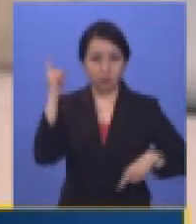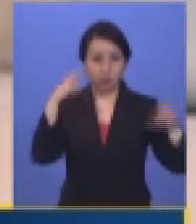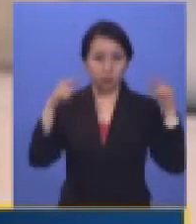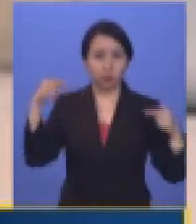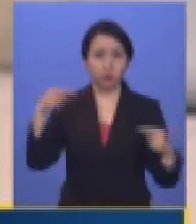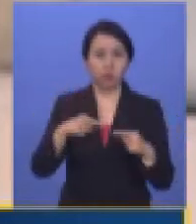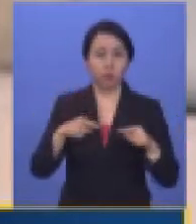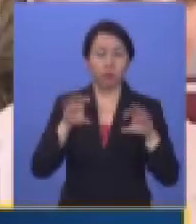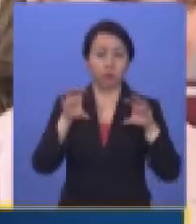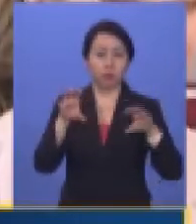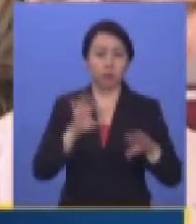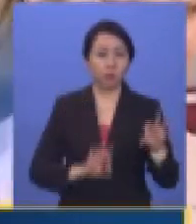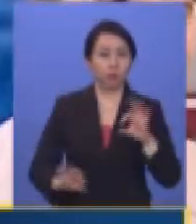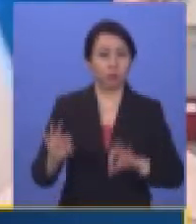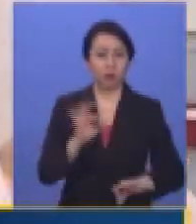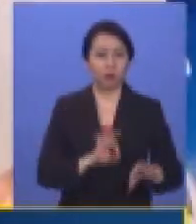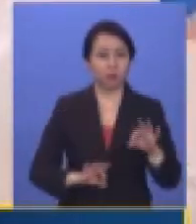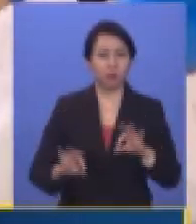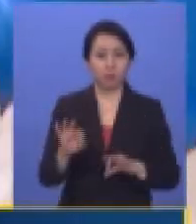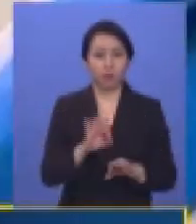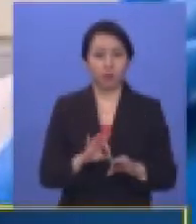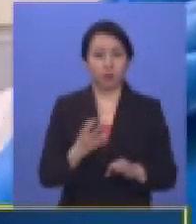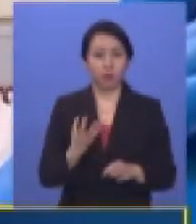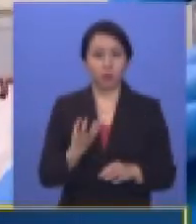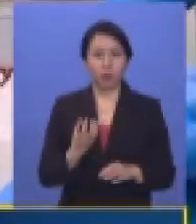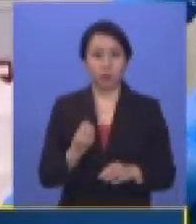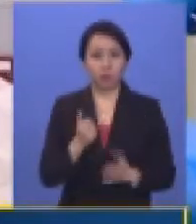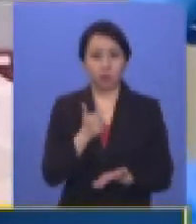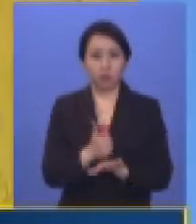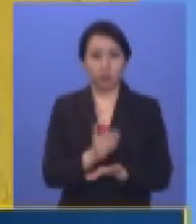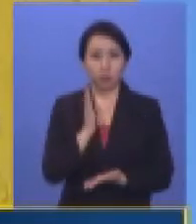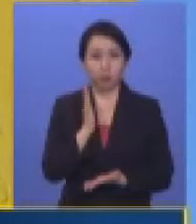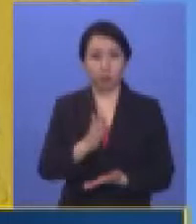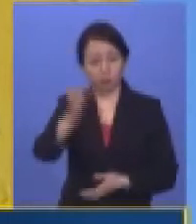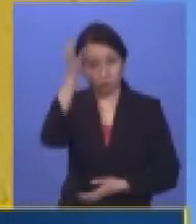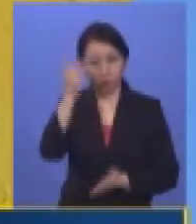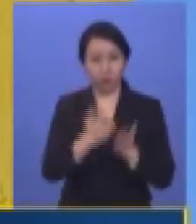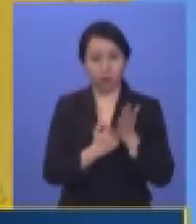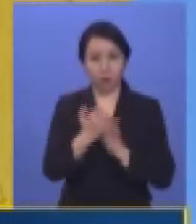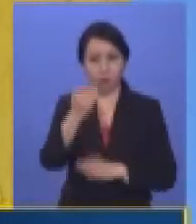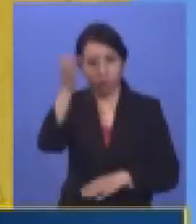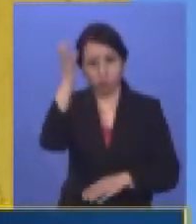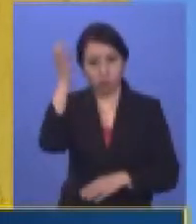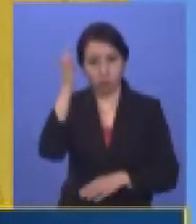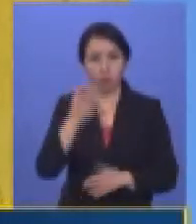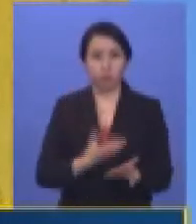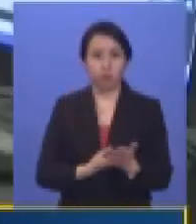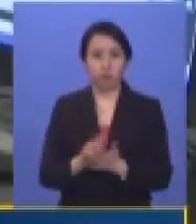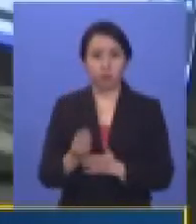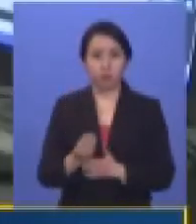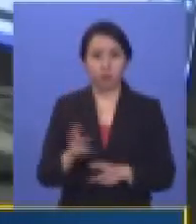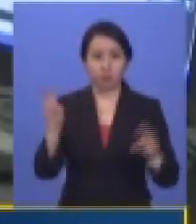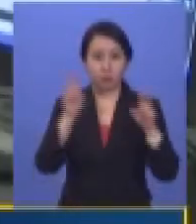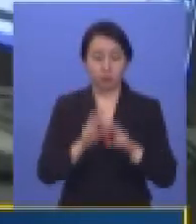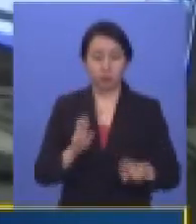разрабатывается соответствующий законопроект кроме того приоритет будет отдан науки в высшем образовании финансирование